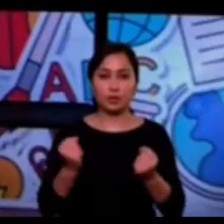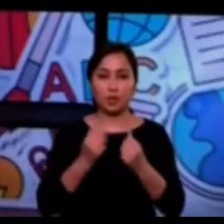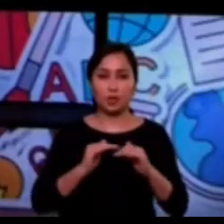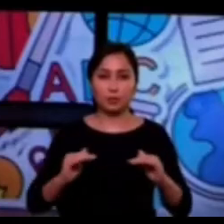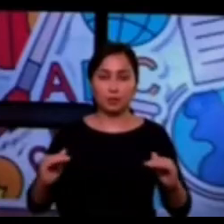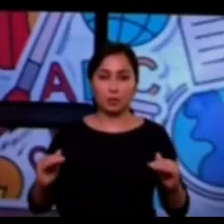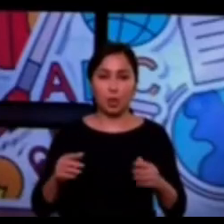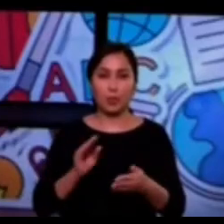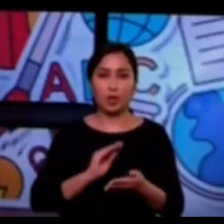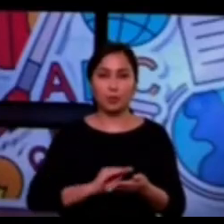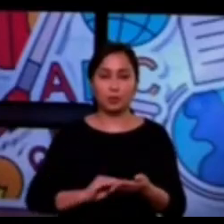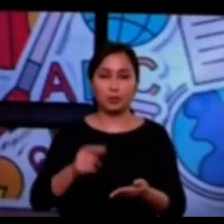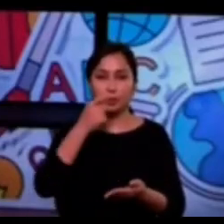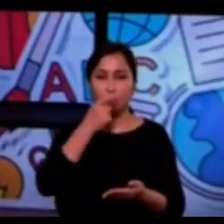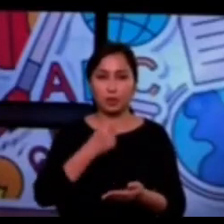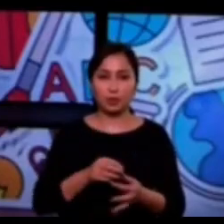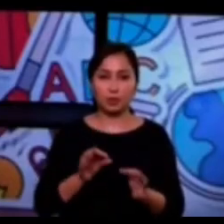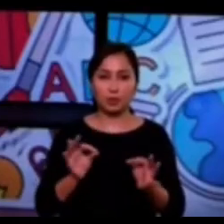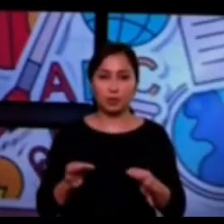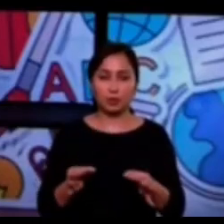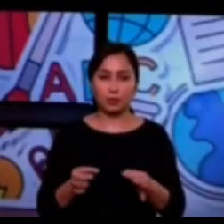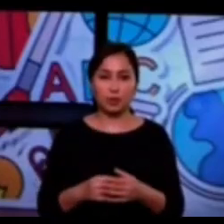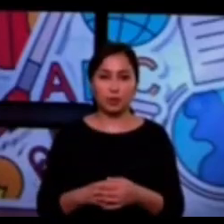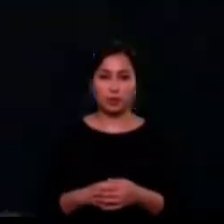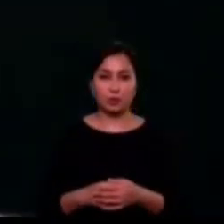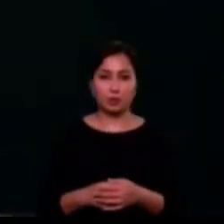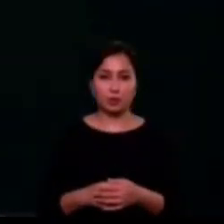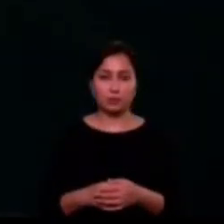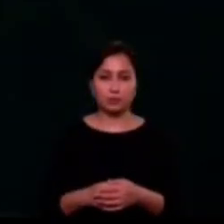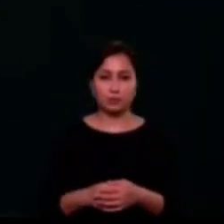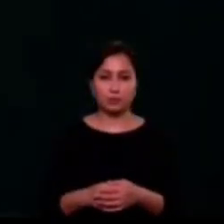Стараемся, ребята, пишем аккуратно и правильно.